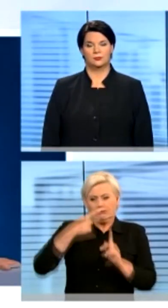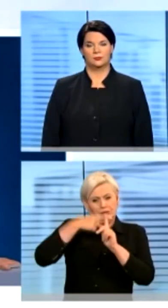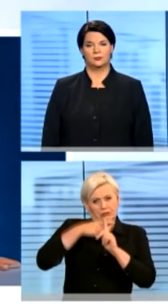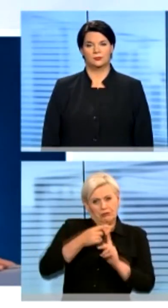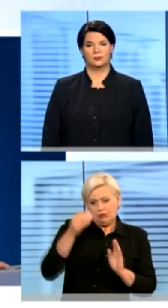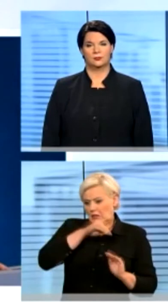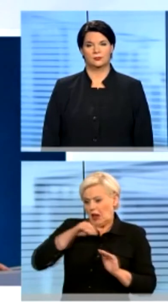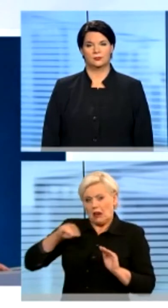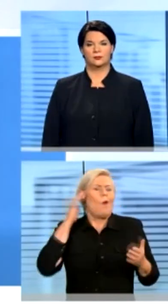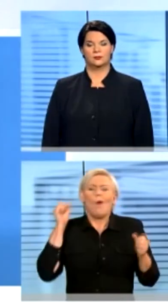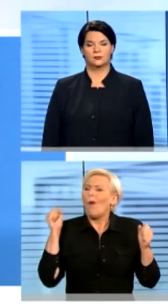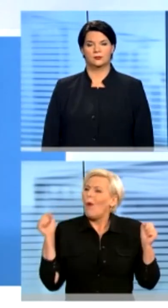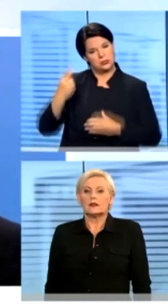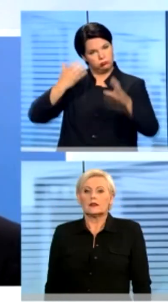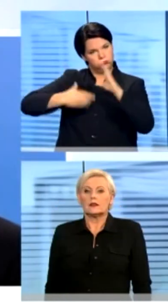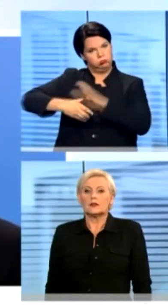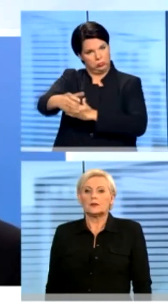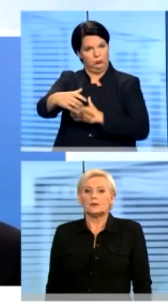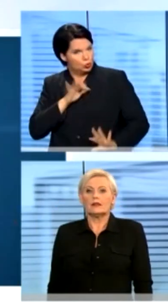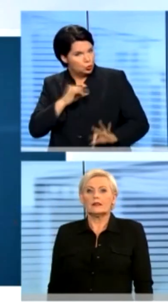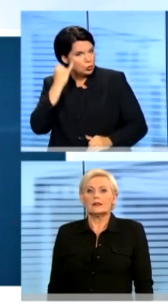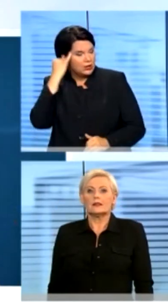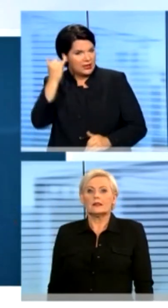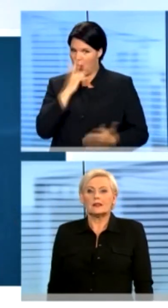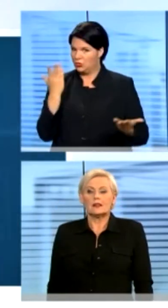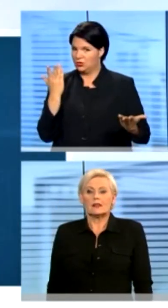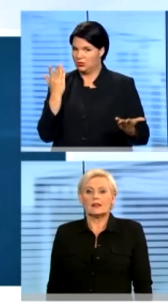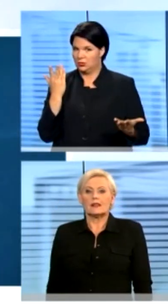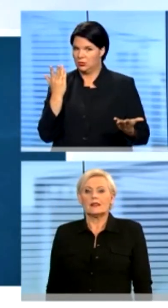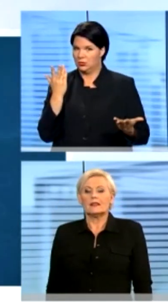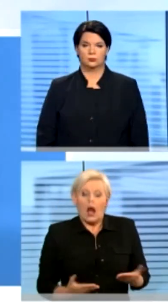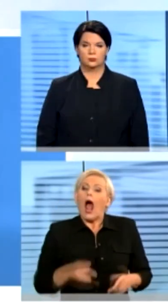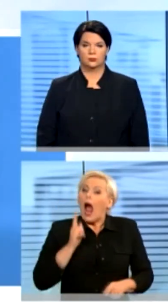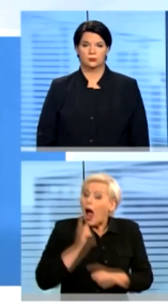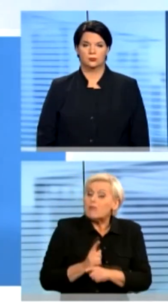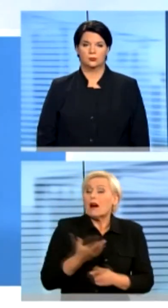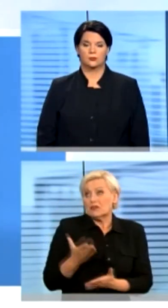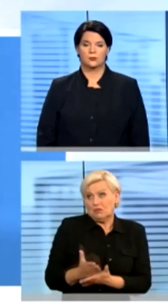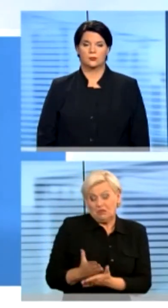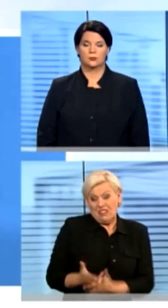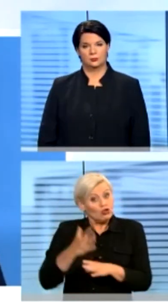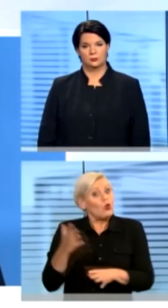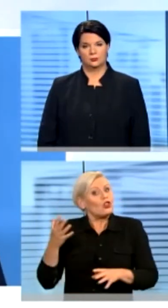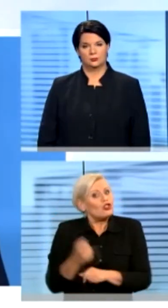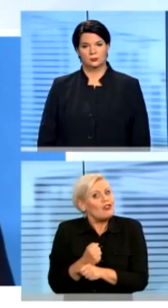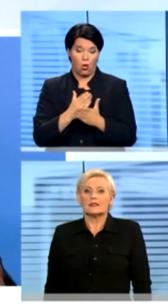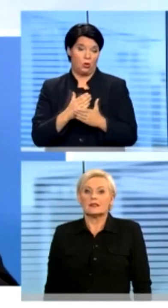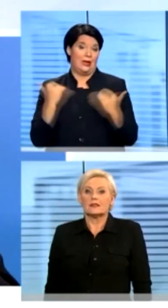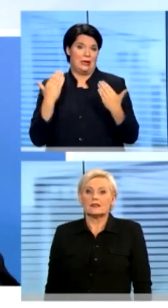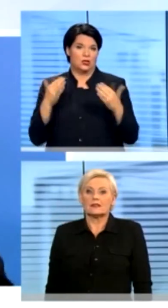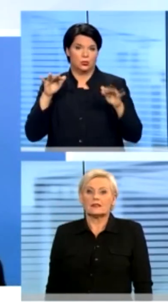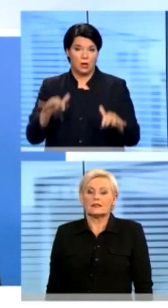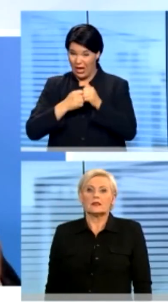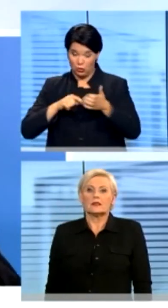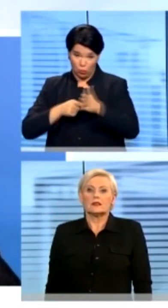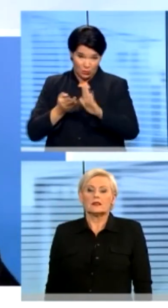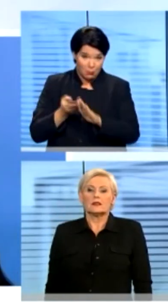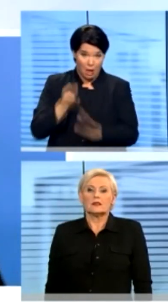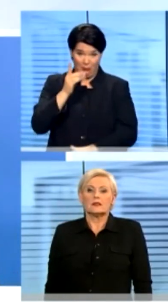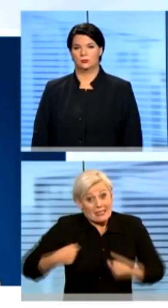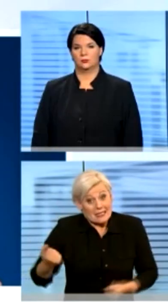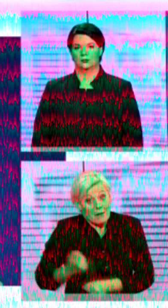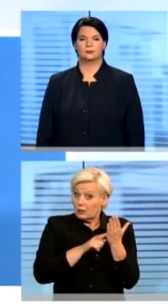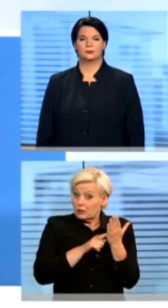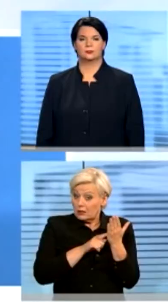Jahren, 2015, 4 Jahre, 4 Jahre, 4 Jahren, 4 weiteren Jahren, 4 Jahren, 4 Jahren, 4 Jahren, 4